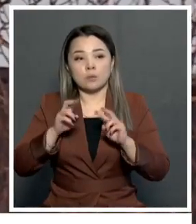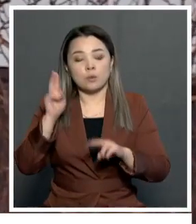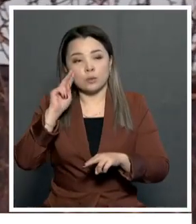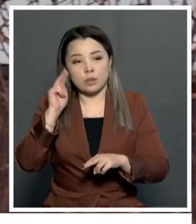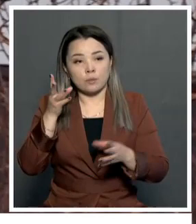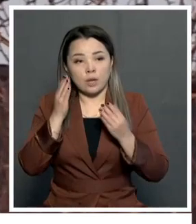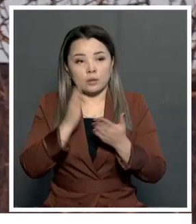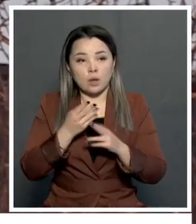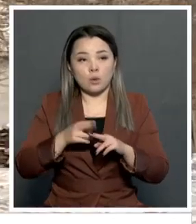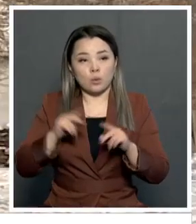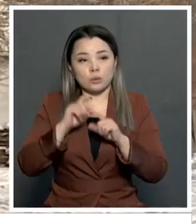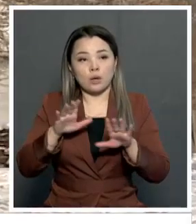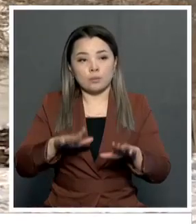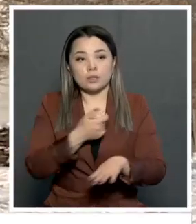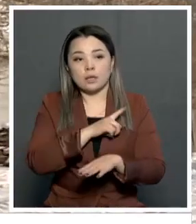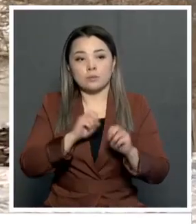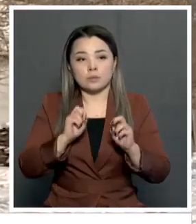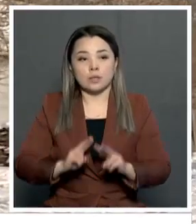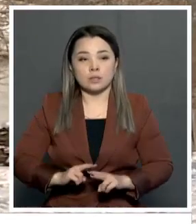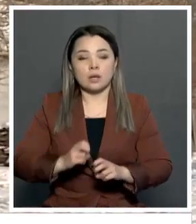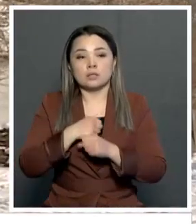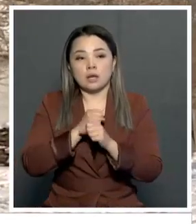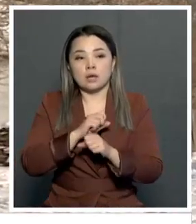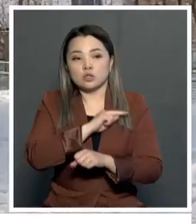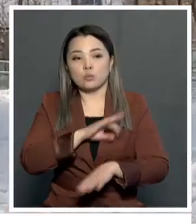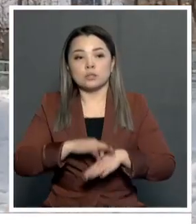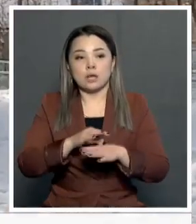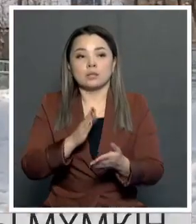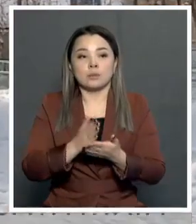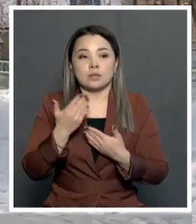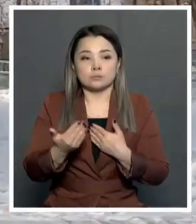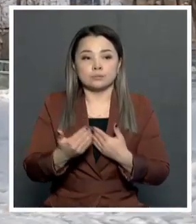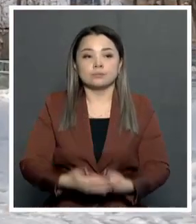алуда. Оқиға орнында санитарлық эпидемиологиялық қызмет өкілдері жұмыс істеп жатыр.